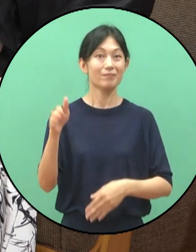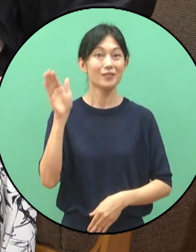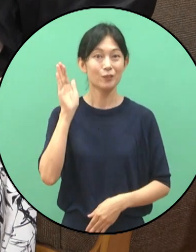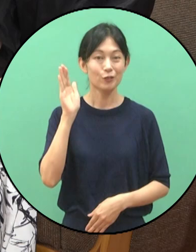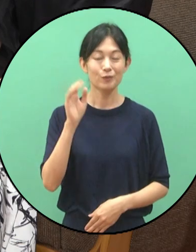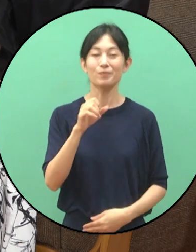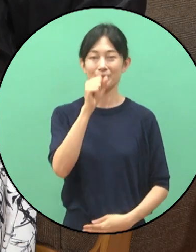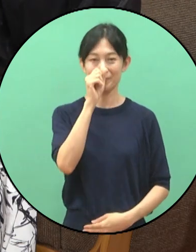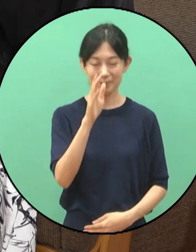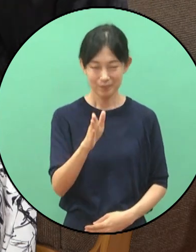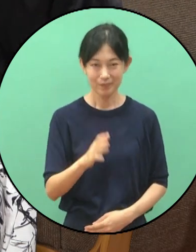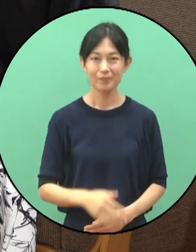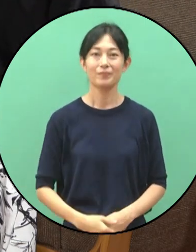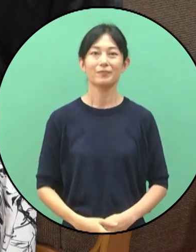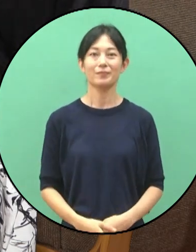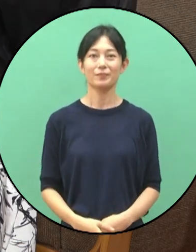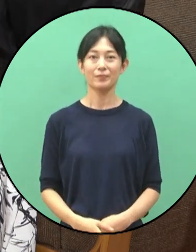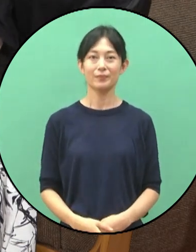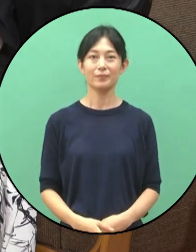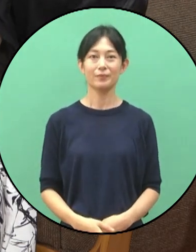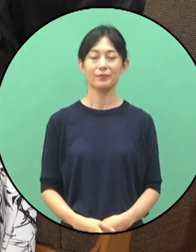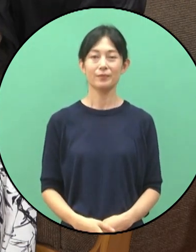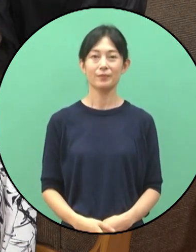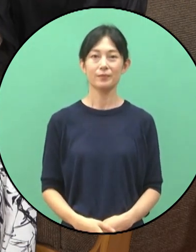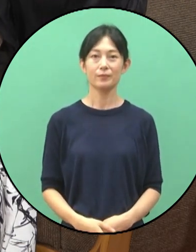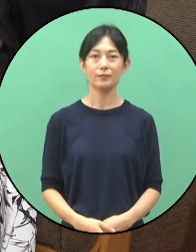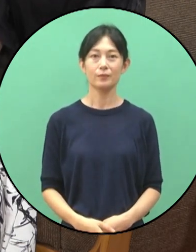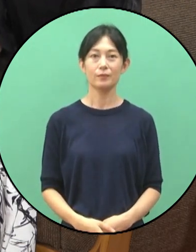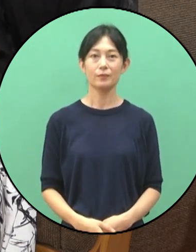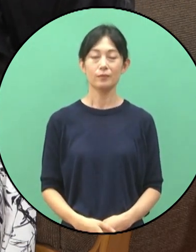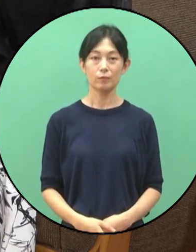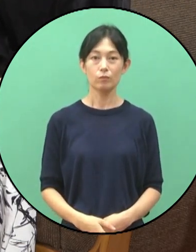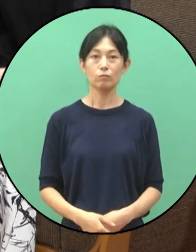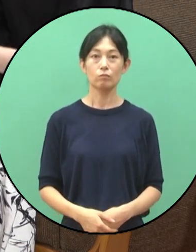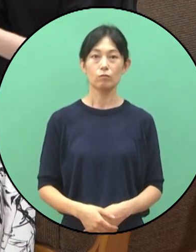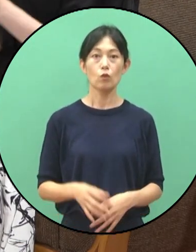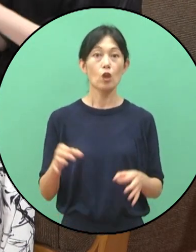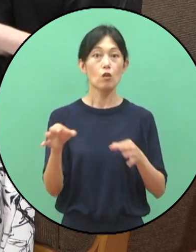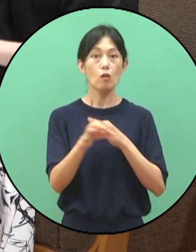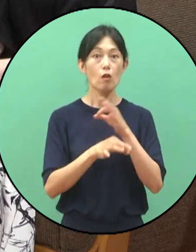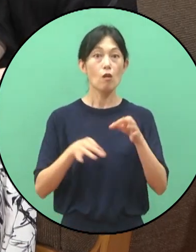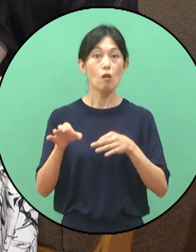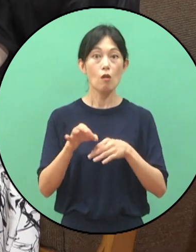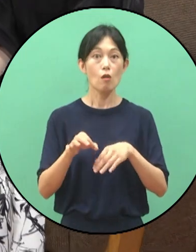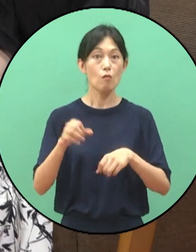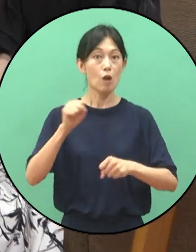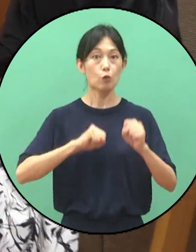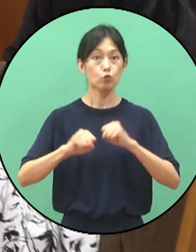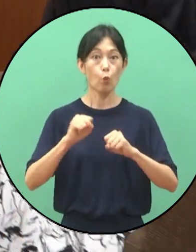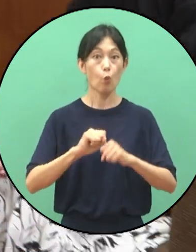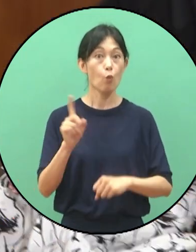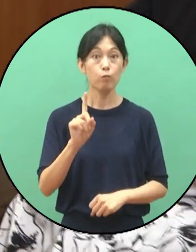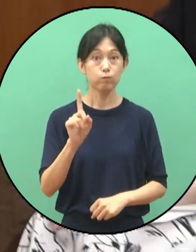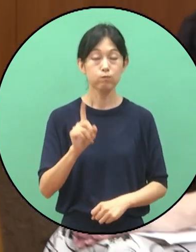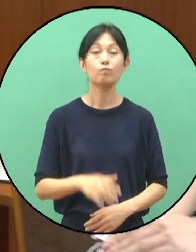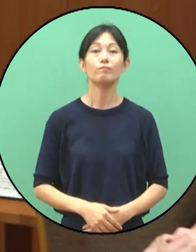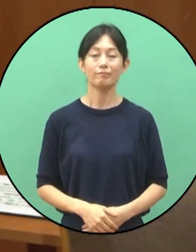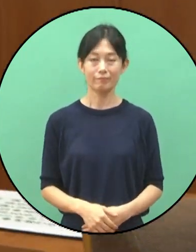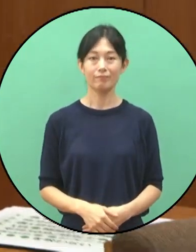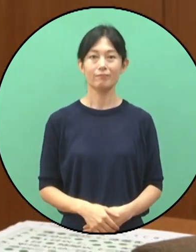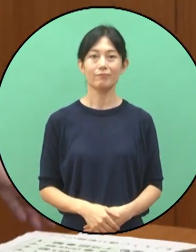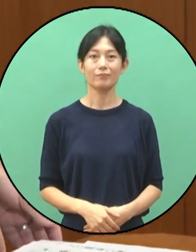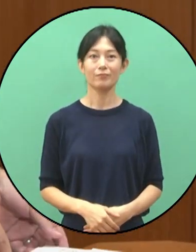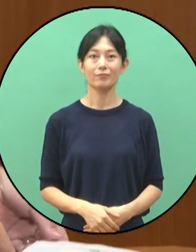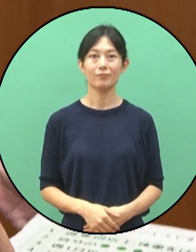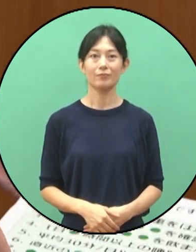っていきます。よろしくお願いします。 よろしくお願いします。 健康経営について会社ではどんな取り組みをされていますか？ 健康経